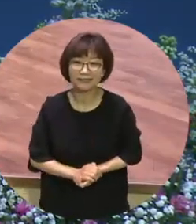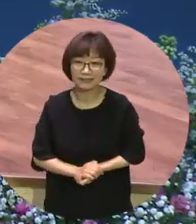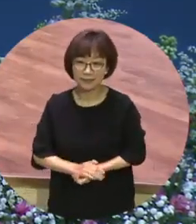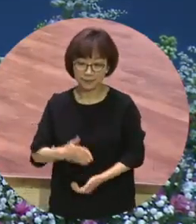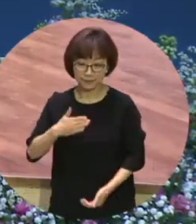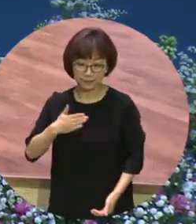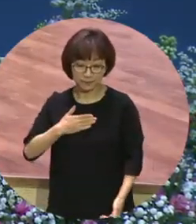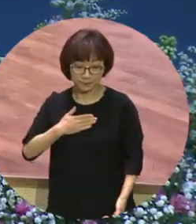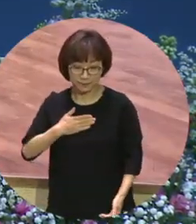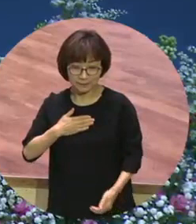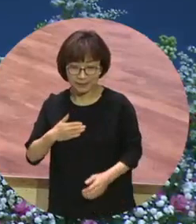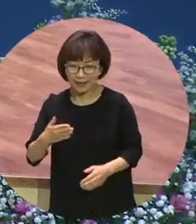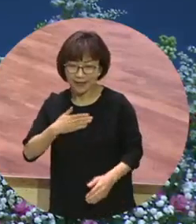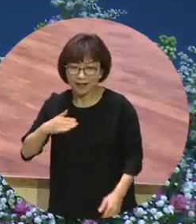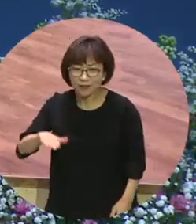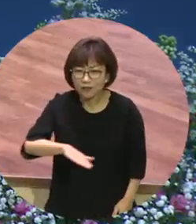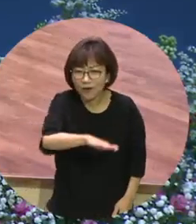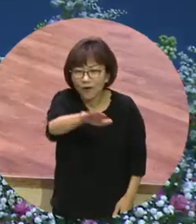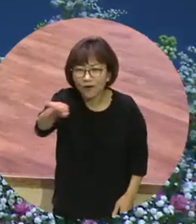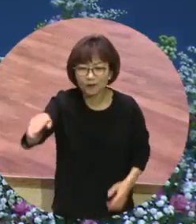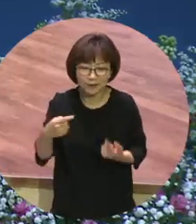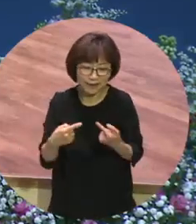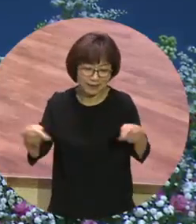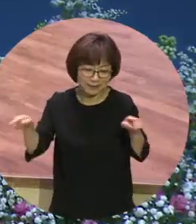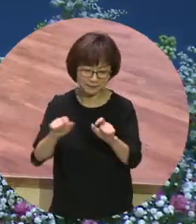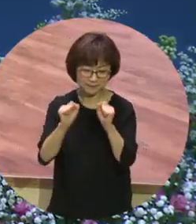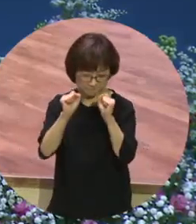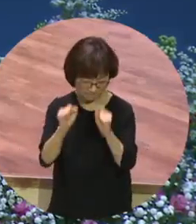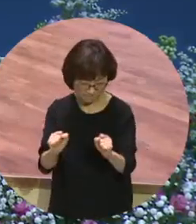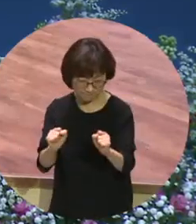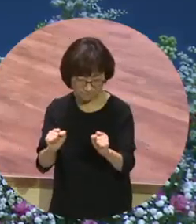너와 함께 하고 있다.